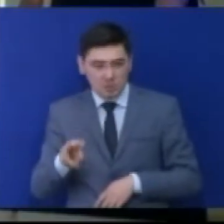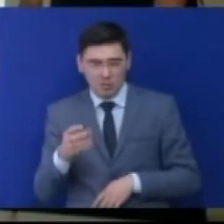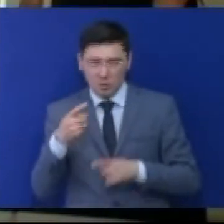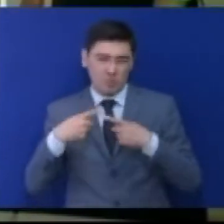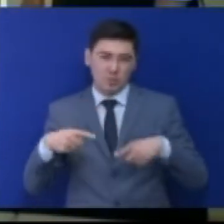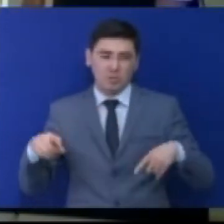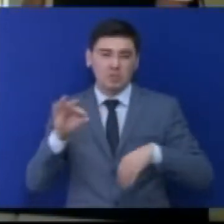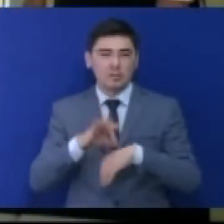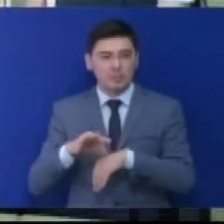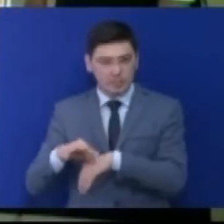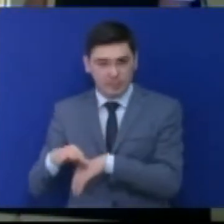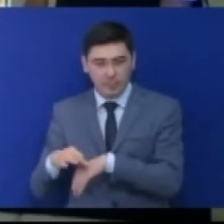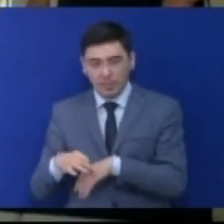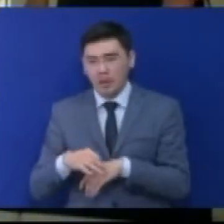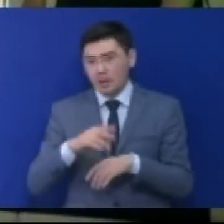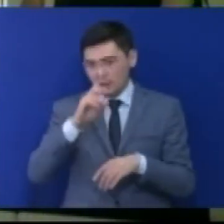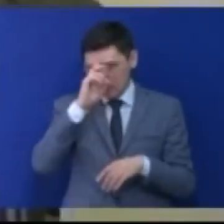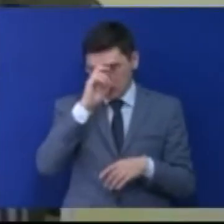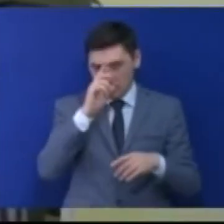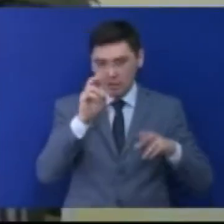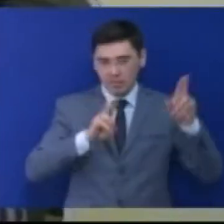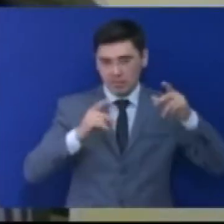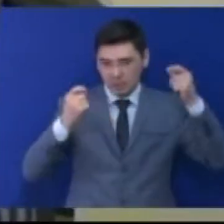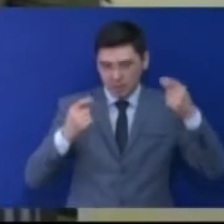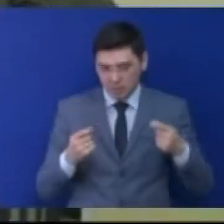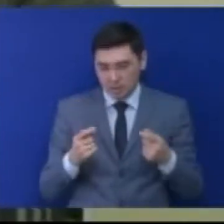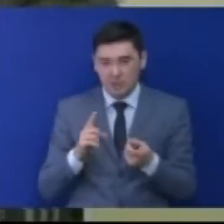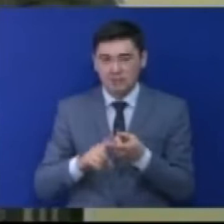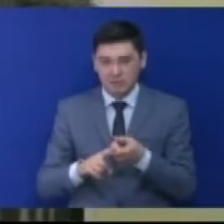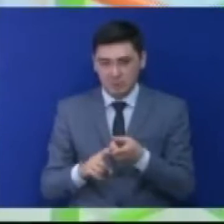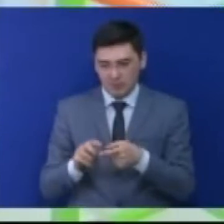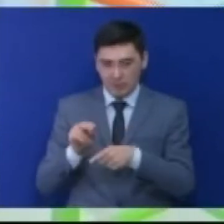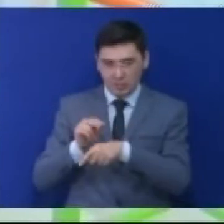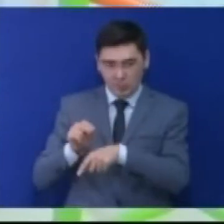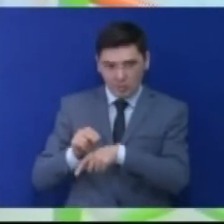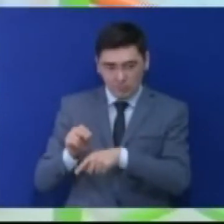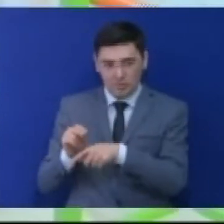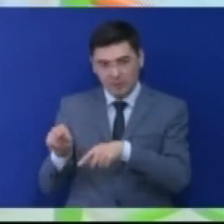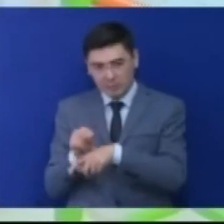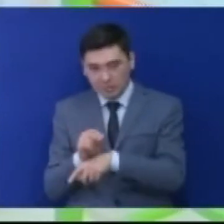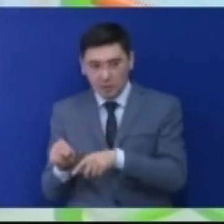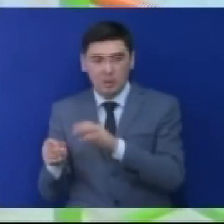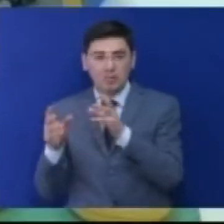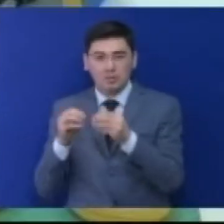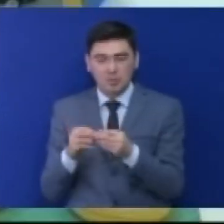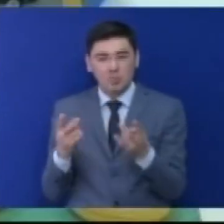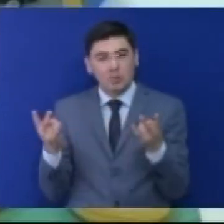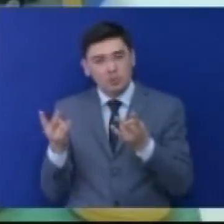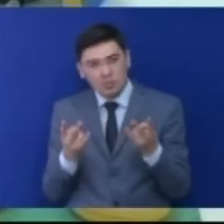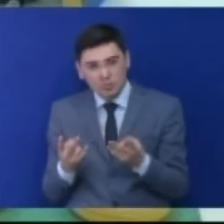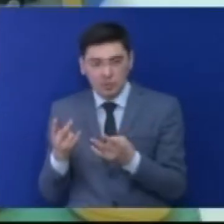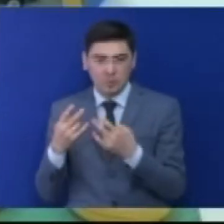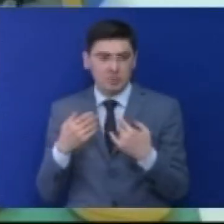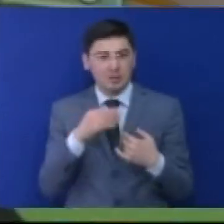заболеваниями. В рамках государственного стандарта здесь оказывают услуги по реабилитации детей и дают необходимую консультативную помощь